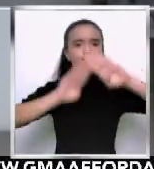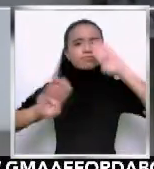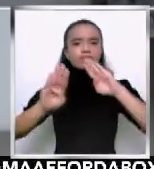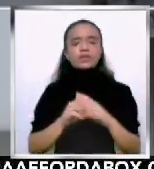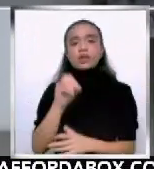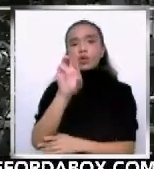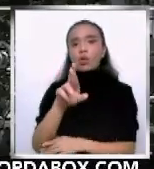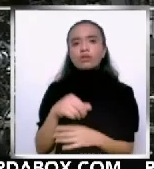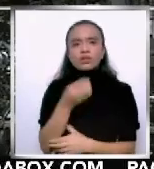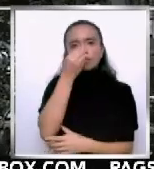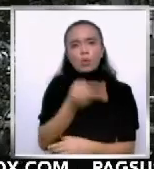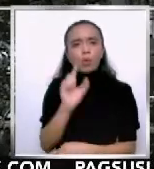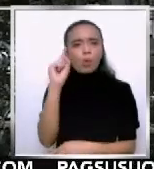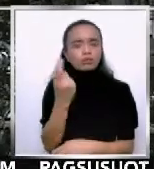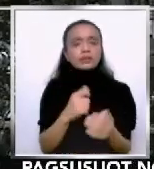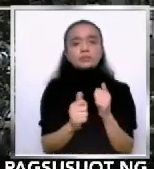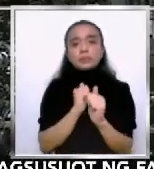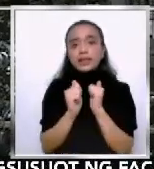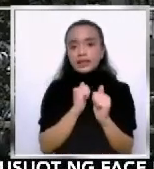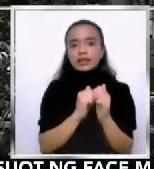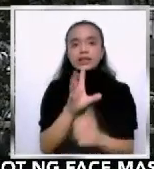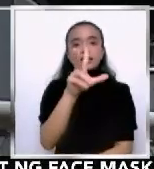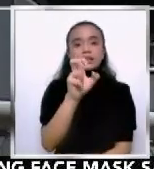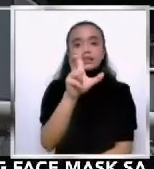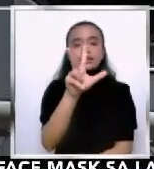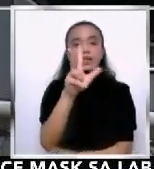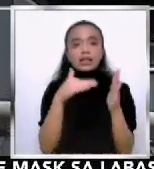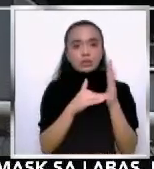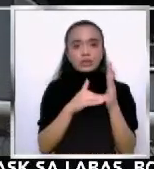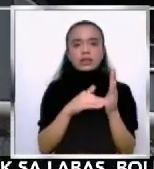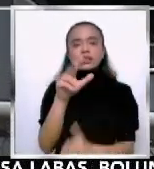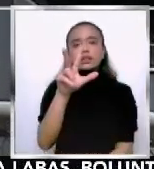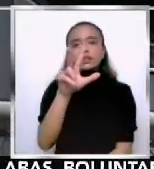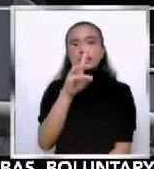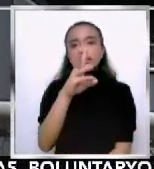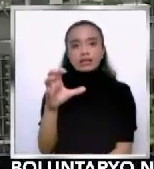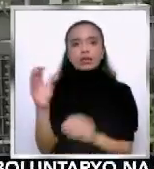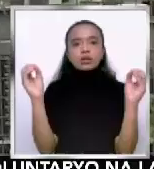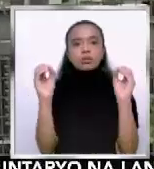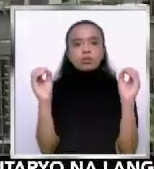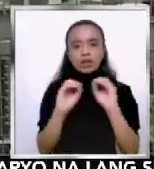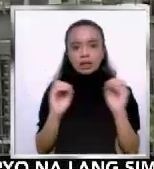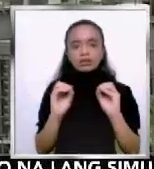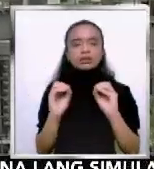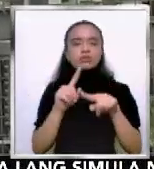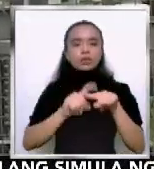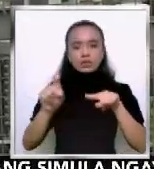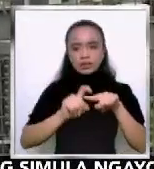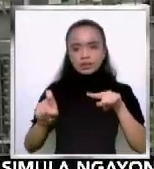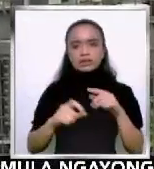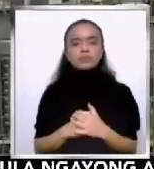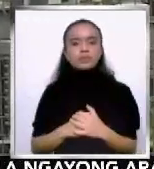kayang isupply. Katumbas ito ng mahigit 3,600 megawatts na nawalang supply ng kuryente. Meron tayong mga